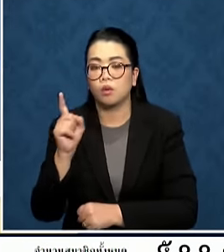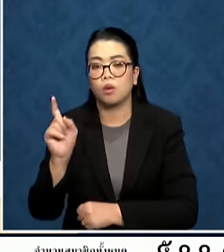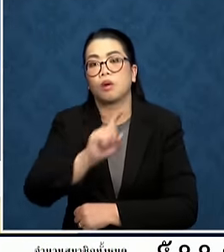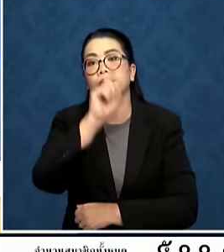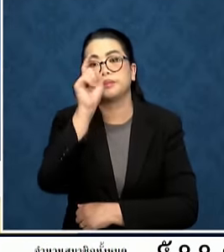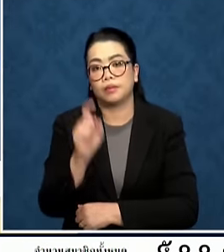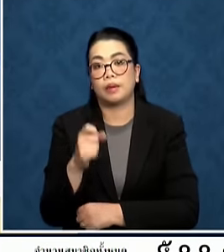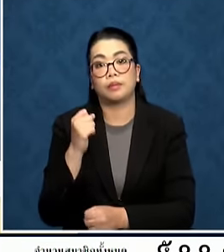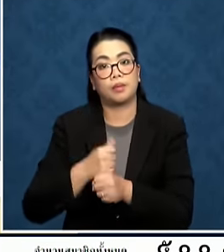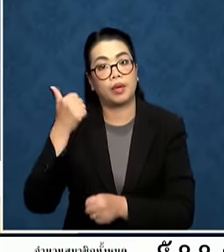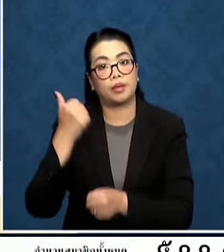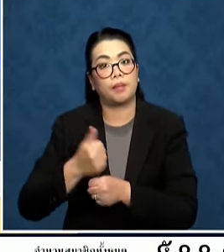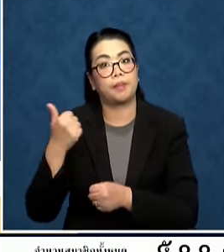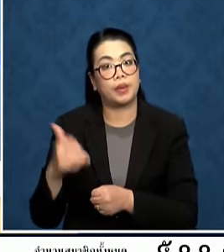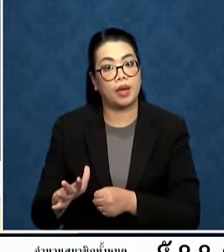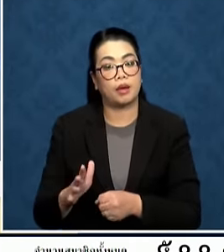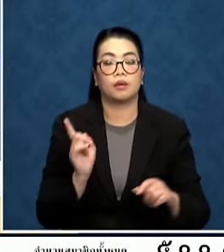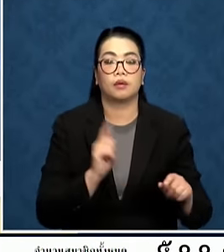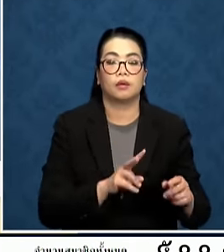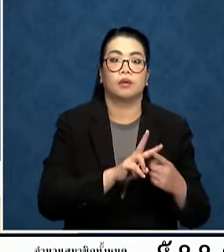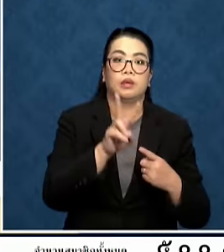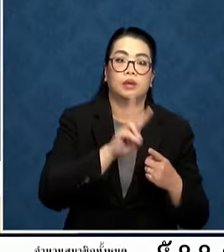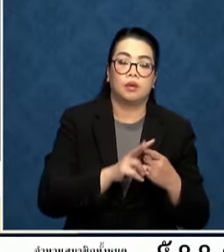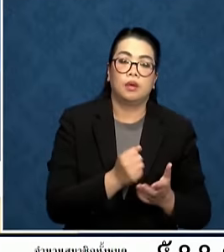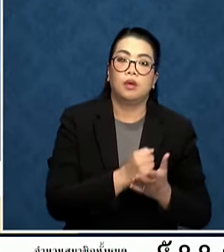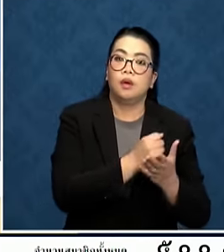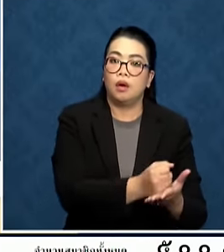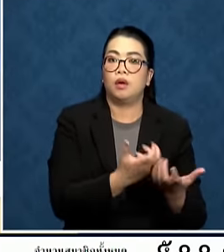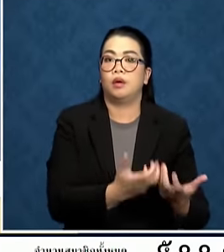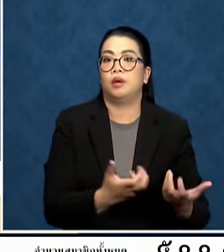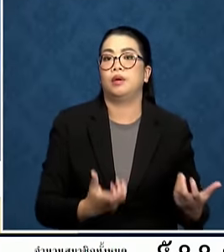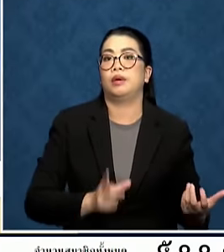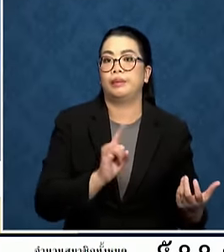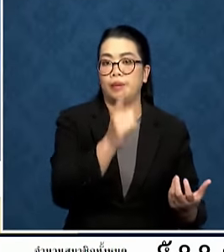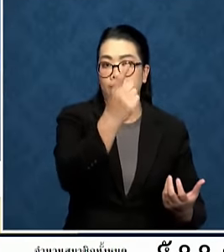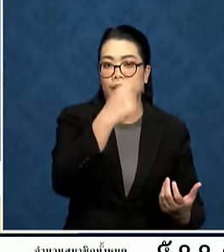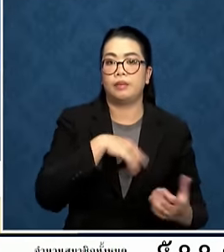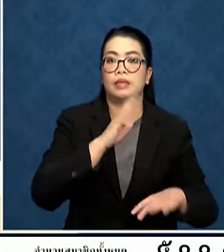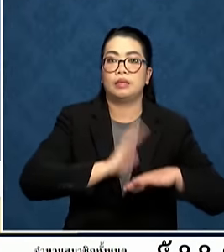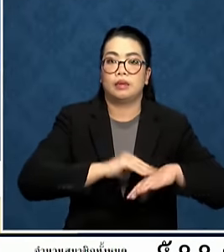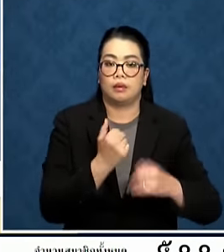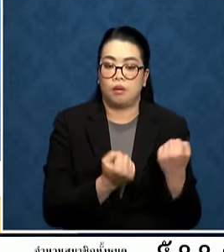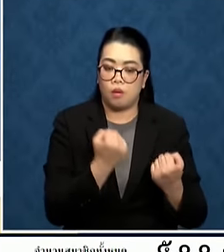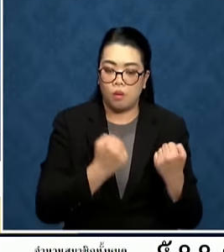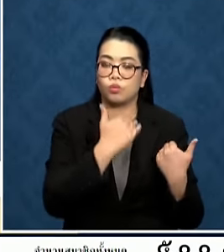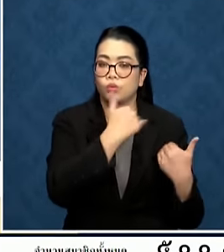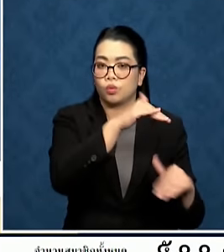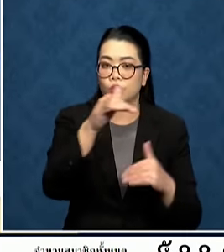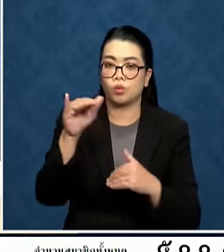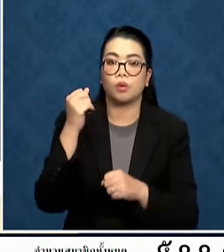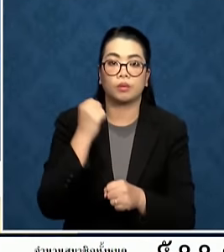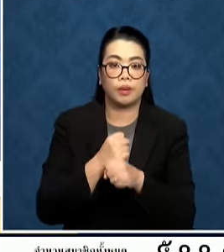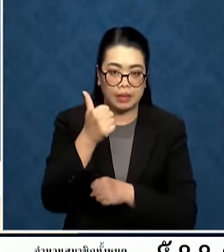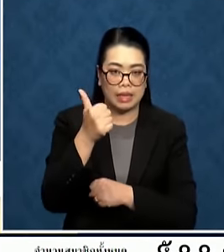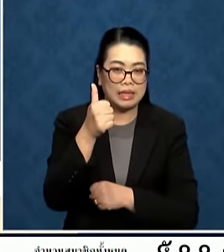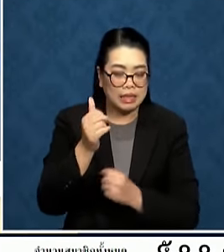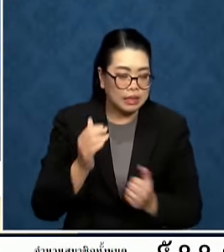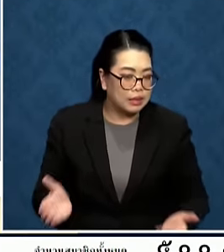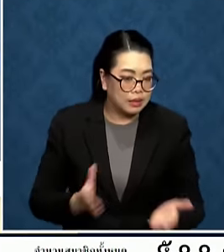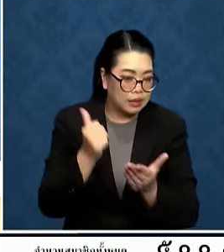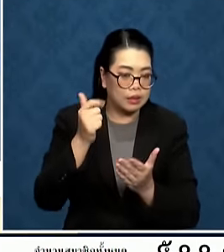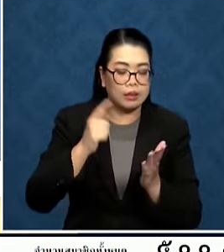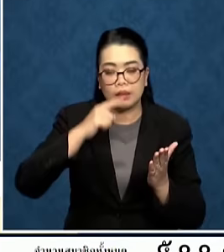คำถามประเด็นที่ 2ครับช่วยให้มีสินค้าใหม่ๆที่มีศักยภาพในการส่งออกข้อนี้นี่ดีเยี่ยมเพราะประเทศ